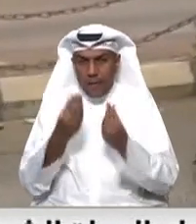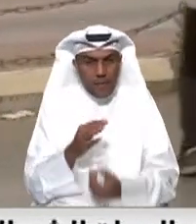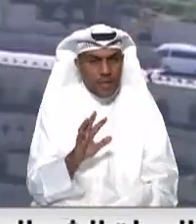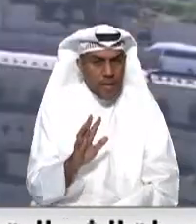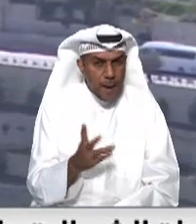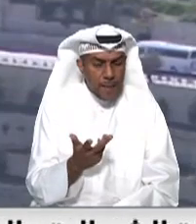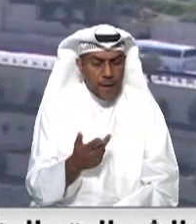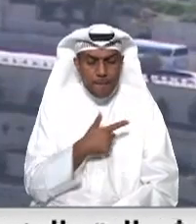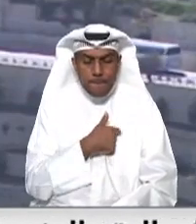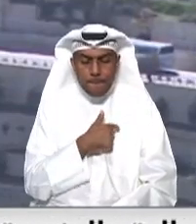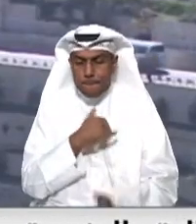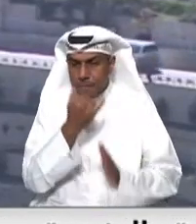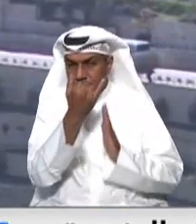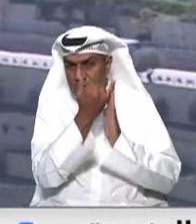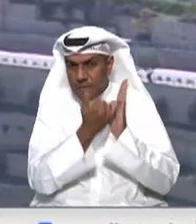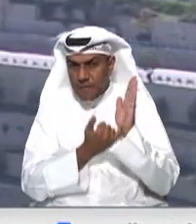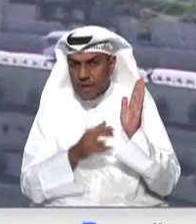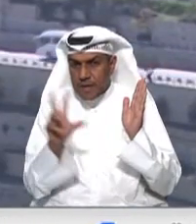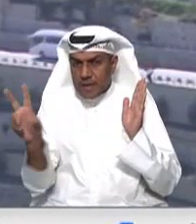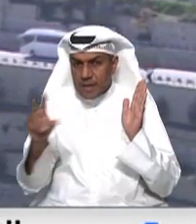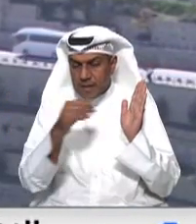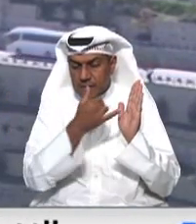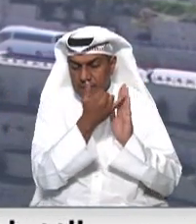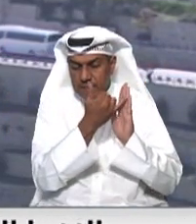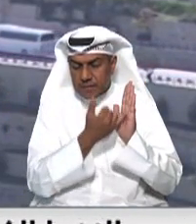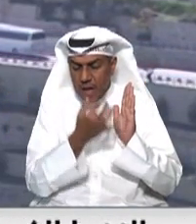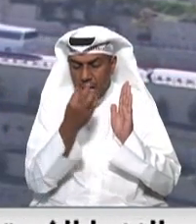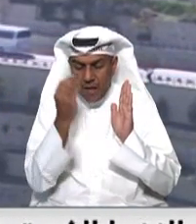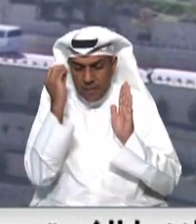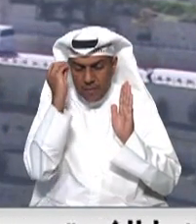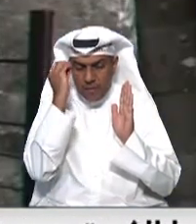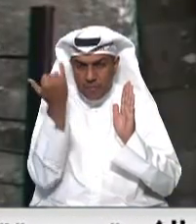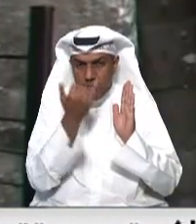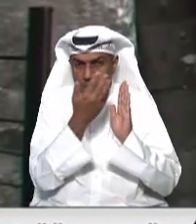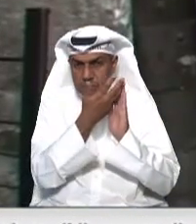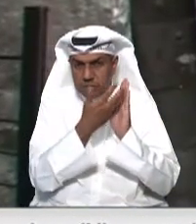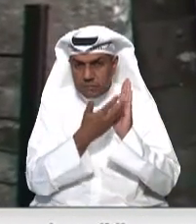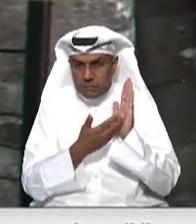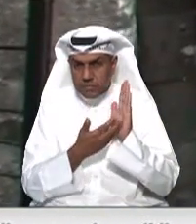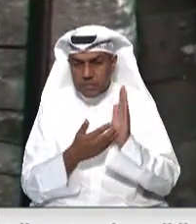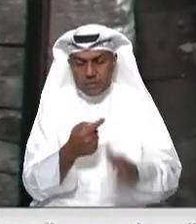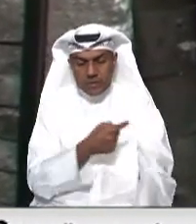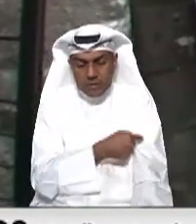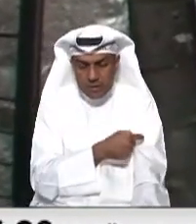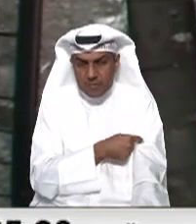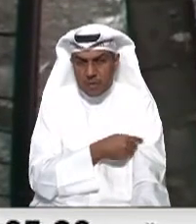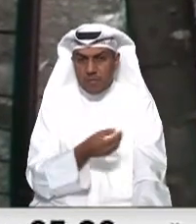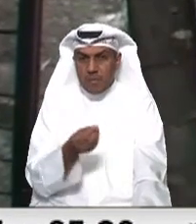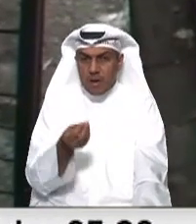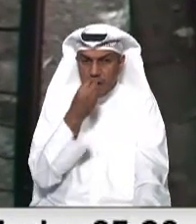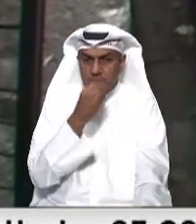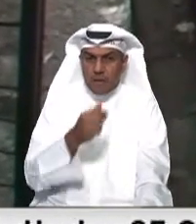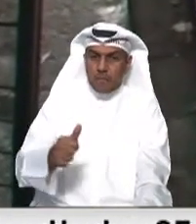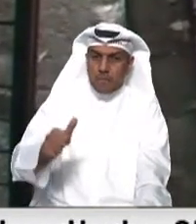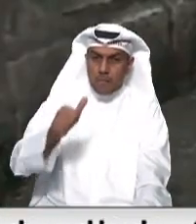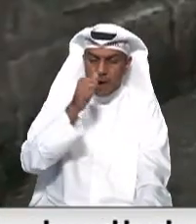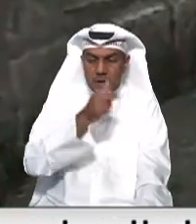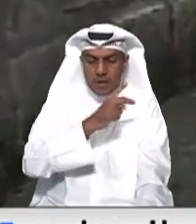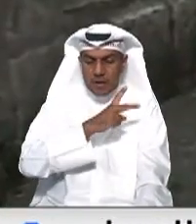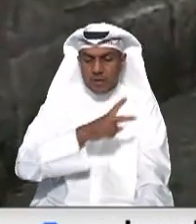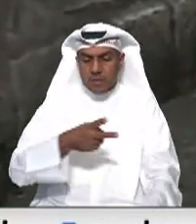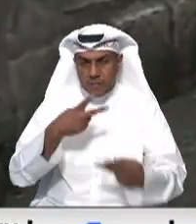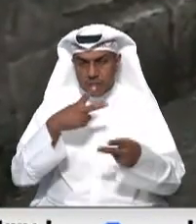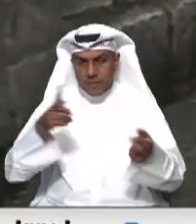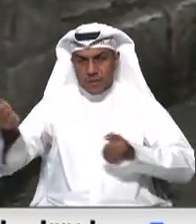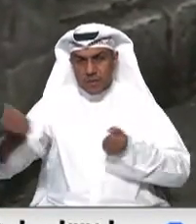والأسماء والأقدمية، وكذلك الالتزام بإدخال المعونات الطبية والغذائية والوقود إلى شمال قطاع